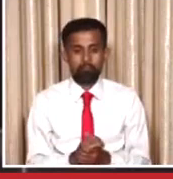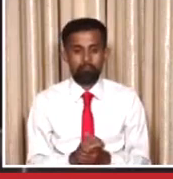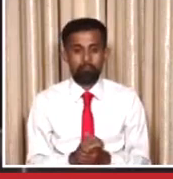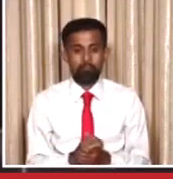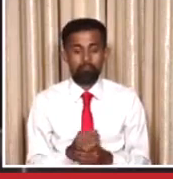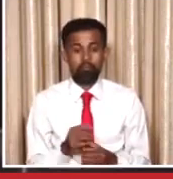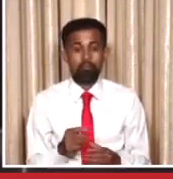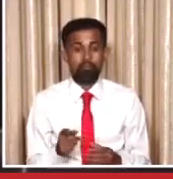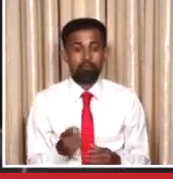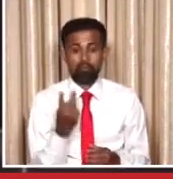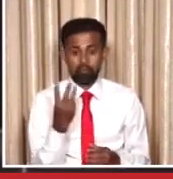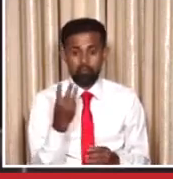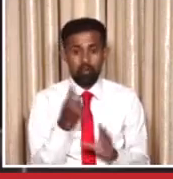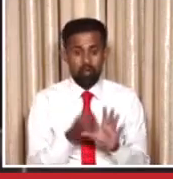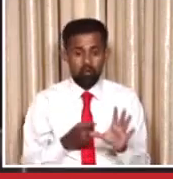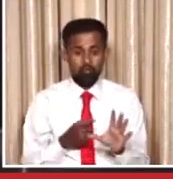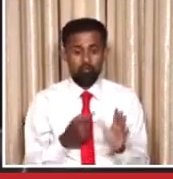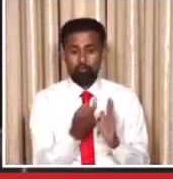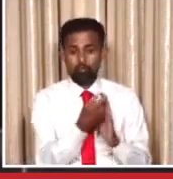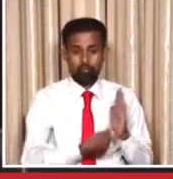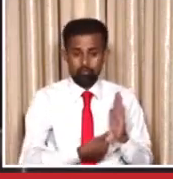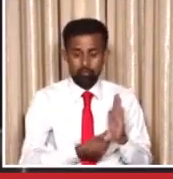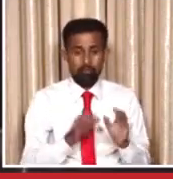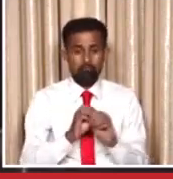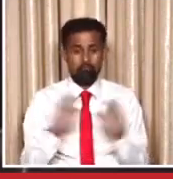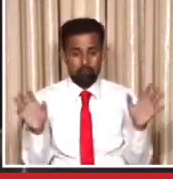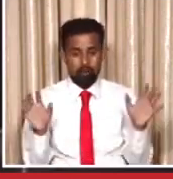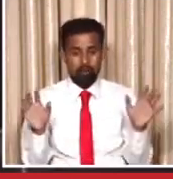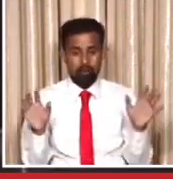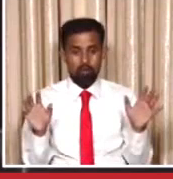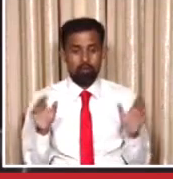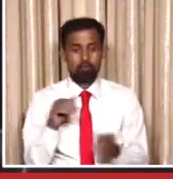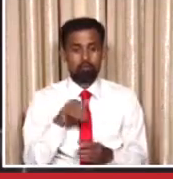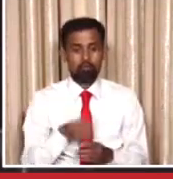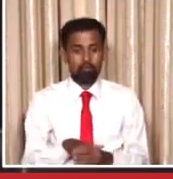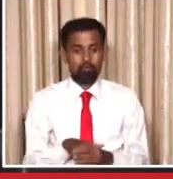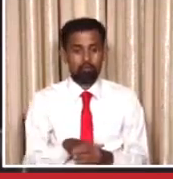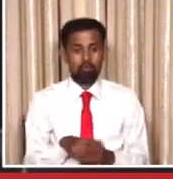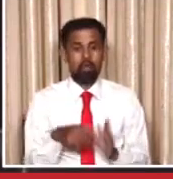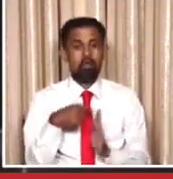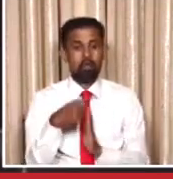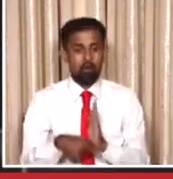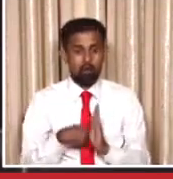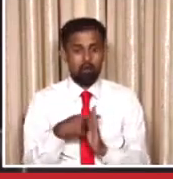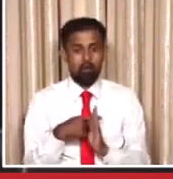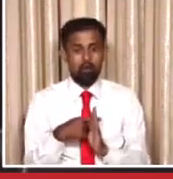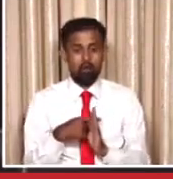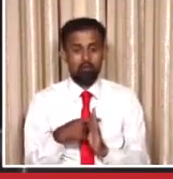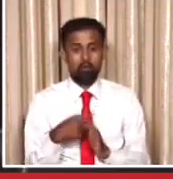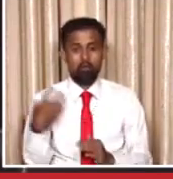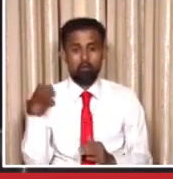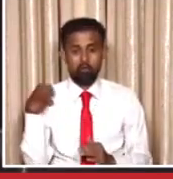2013-13 ஒரு சர்க்குலர் அனுப்பப்பட்டிருக்கிறது. அந்த சர்க்குலரிலே சொல்லப்படுகிறது இலங்கை முஸ்லீமாக இருக்க வேண்டும் என்று